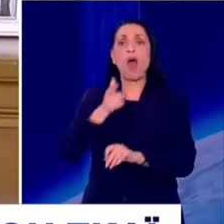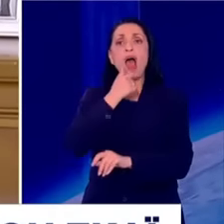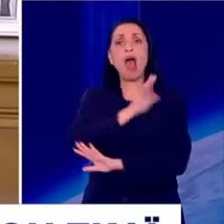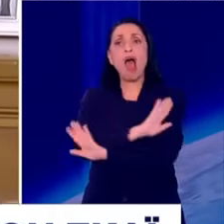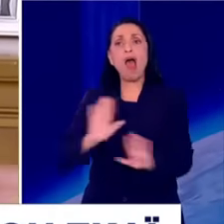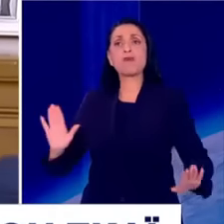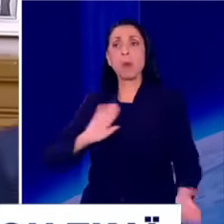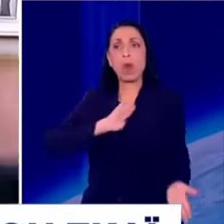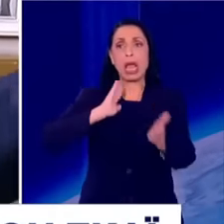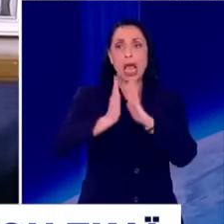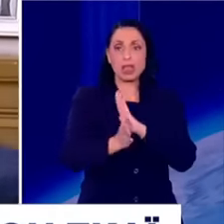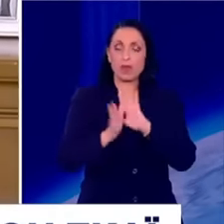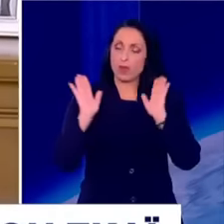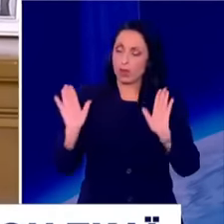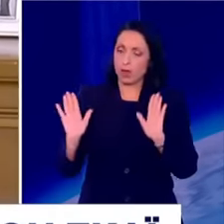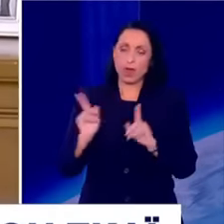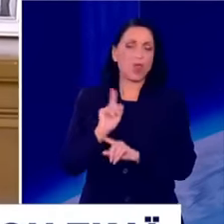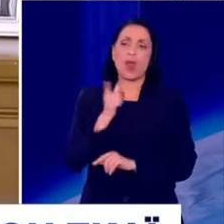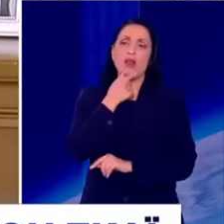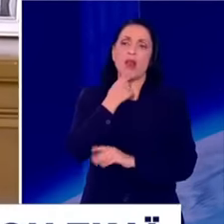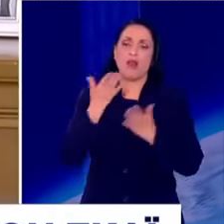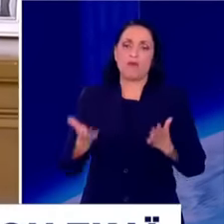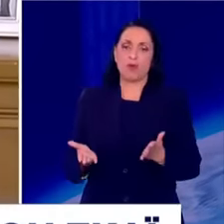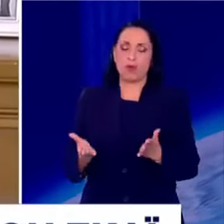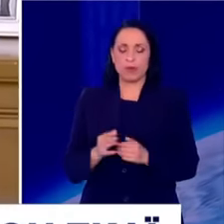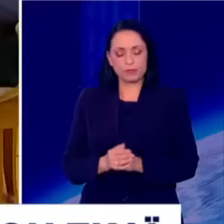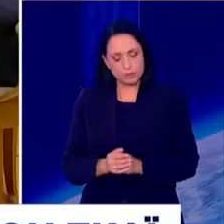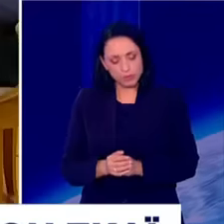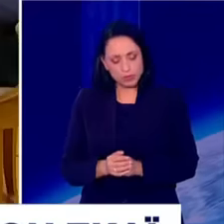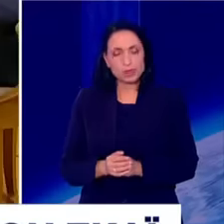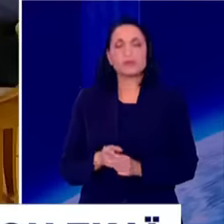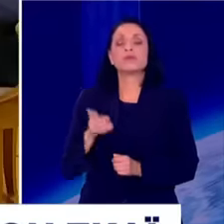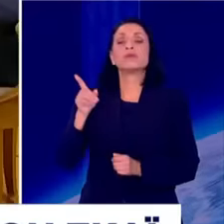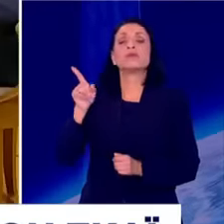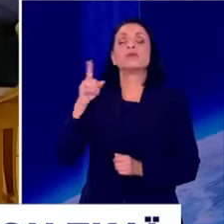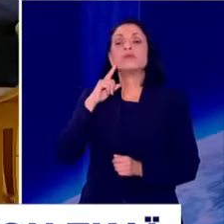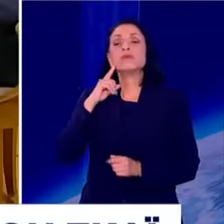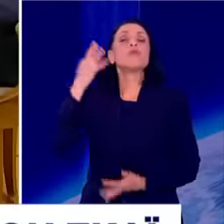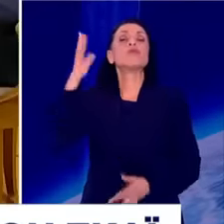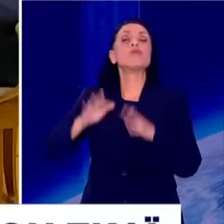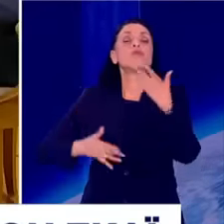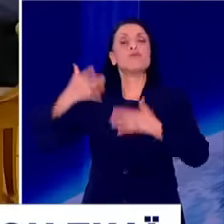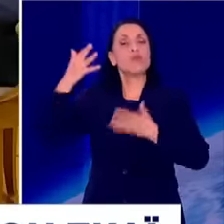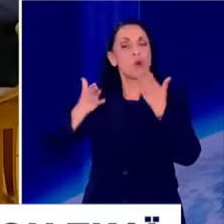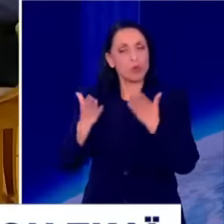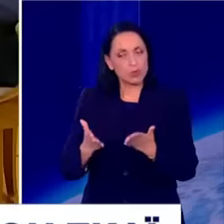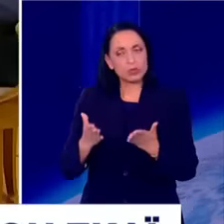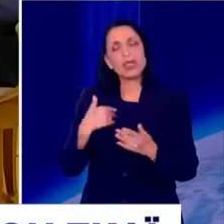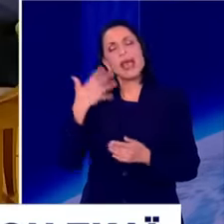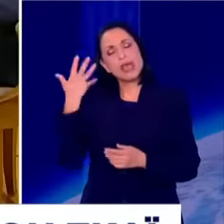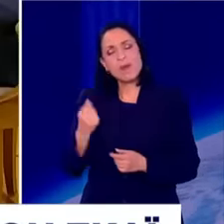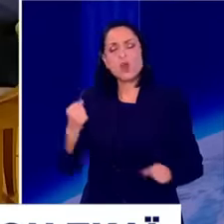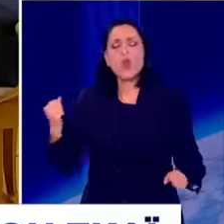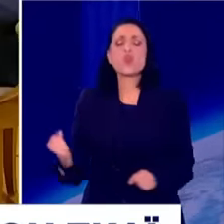από τη μία στιγμή στην άλλη, χωρίς να μας πει ποιους φόρους πρέπει να βάλει για να ισοσκελιστεί ο προϋπολογισμός. Οπότε νομίζω ότι υπάρχει πολλή